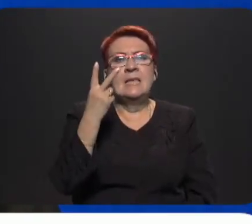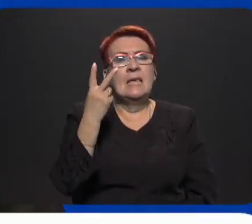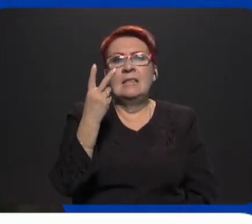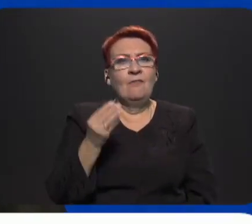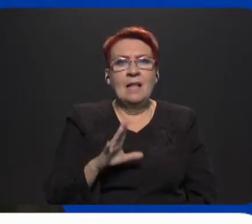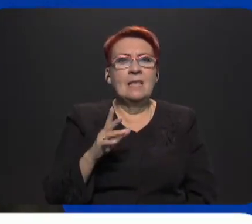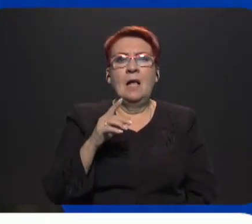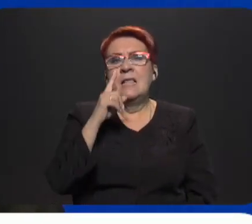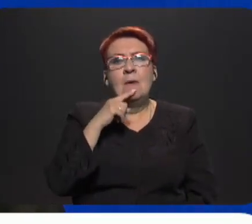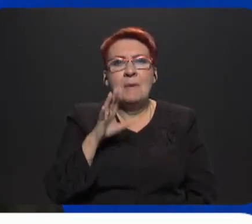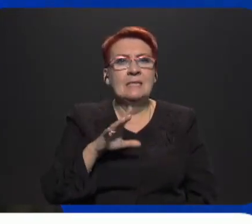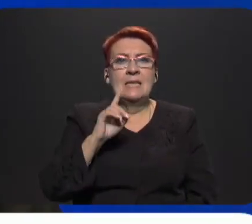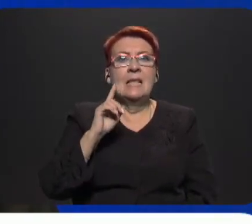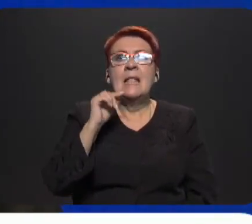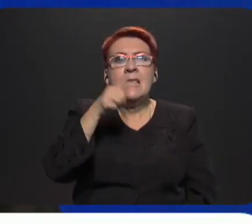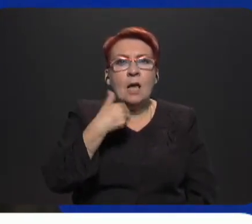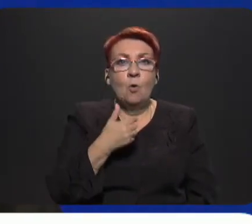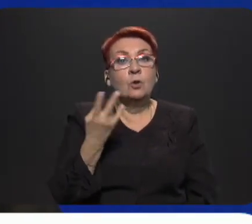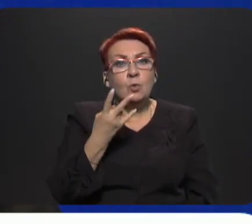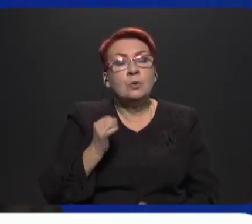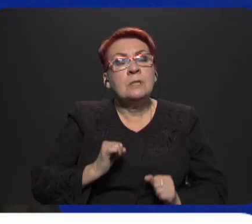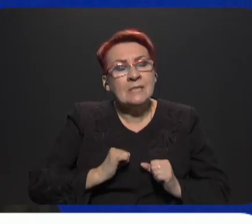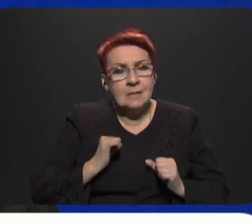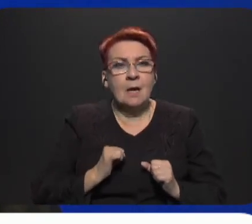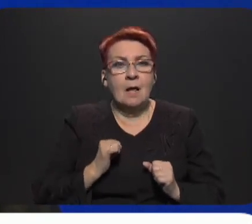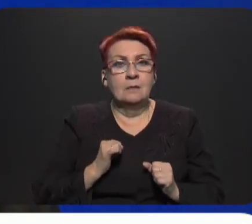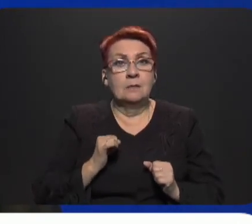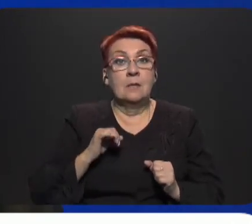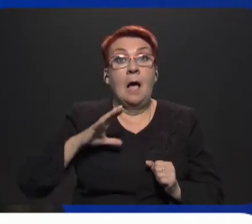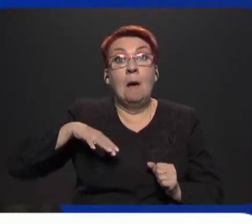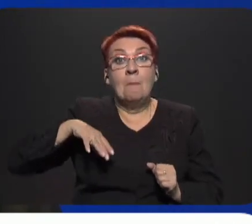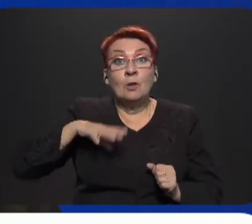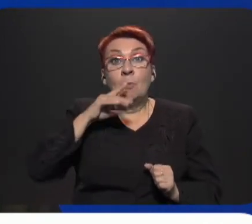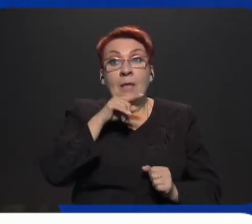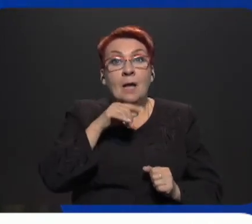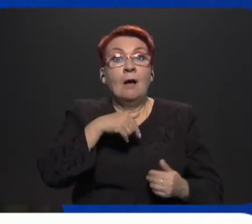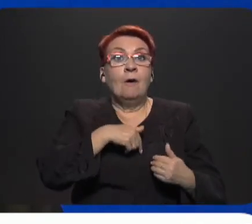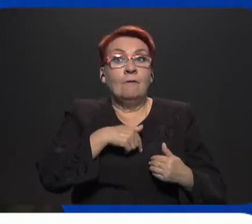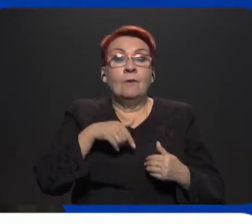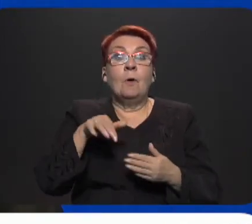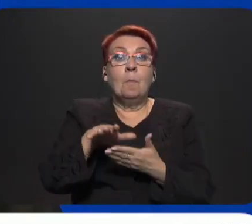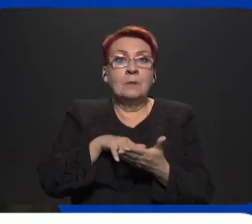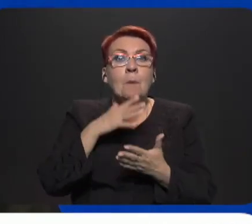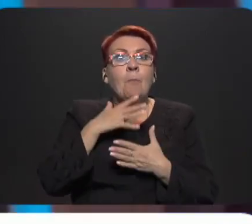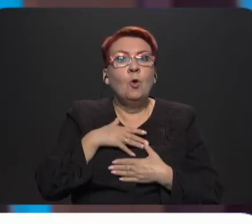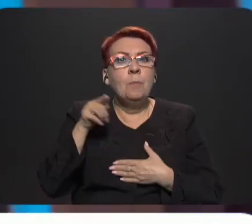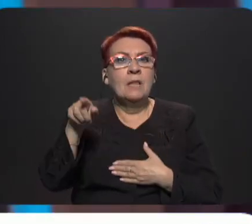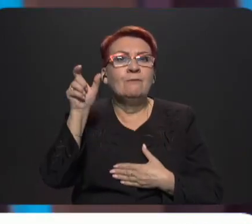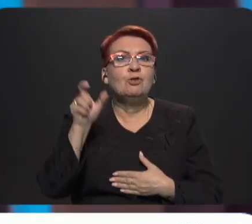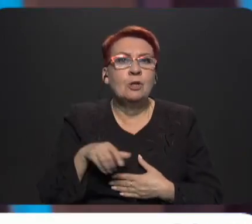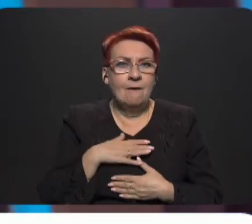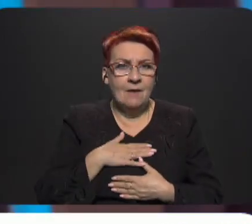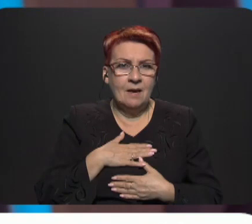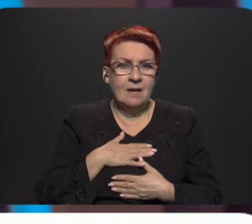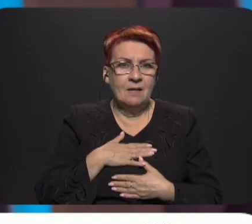не год, может быть. Но это нужно к этому идти. А потом, когда ты простишь, полюби его. Потому